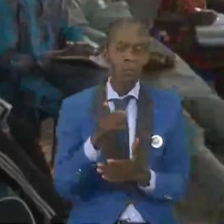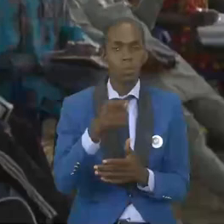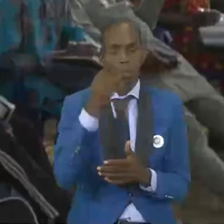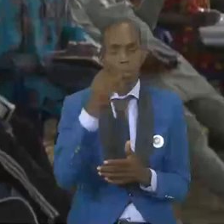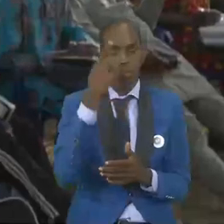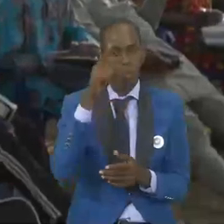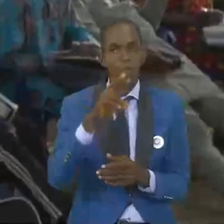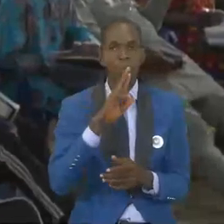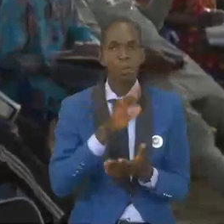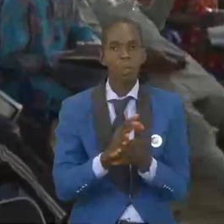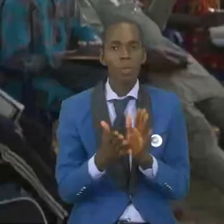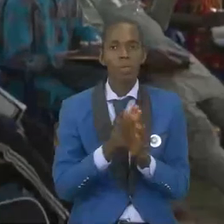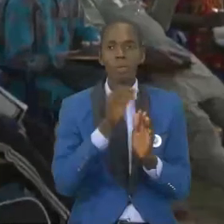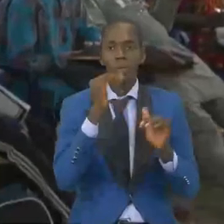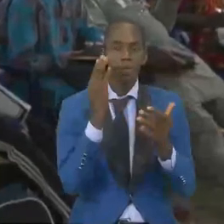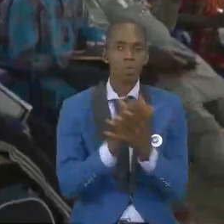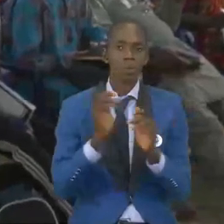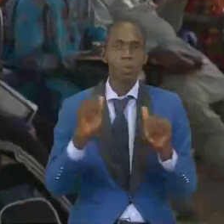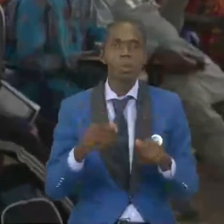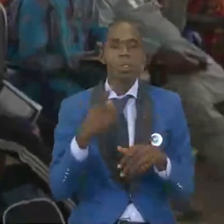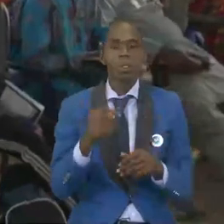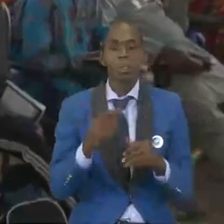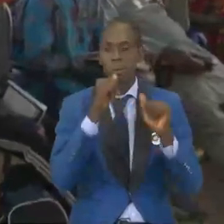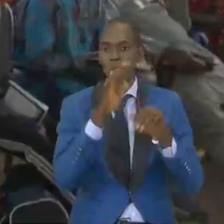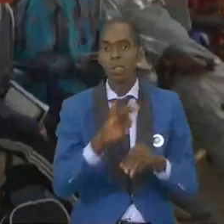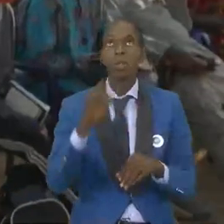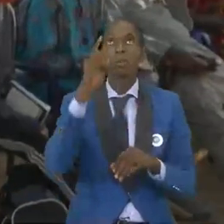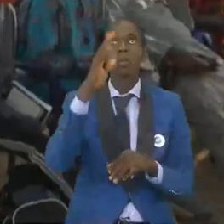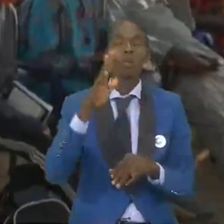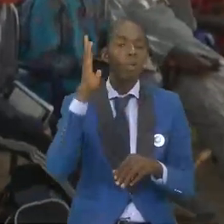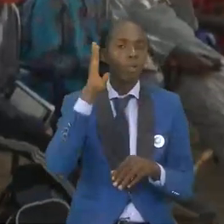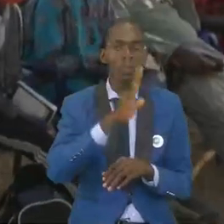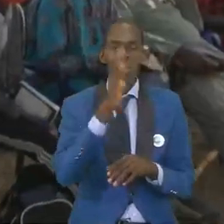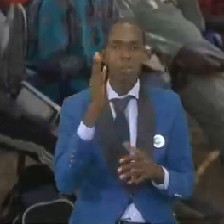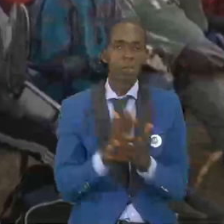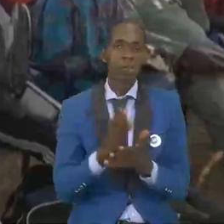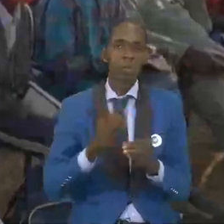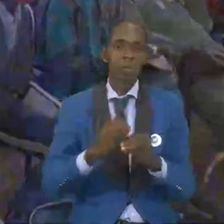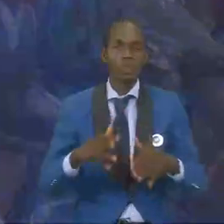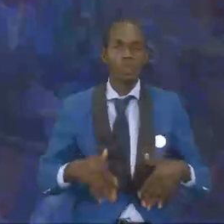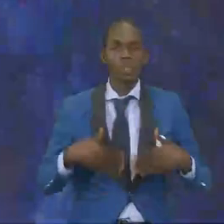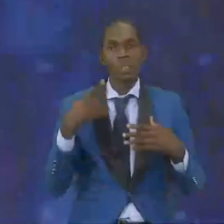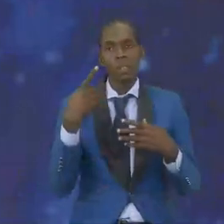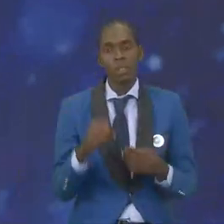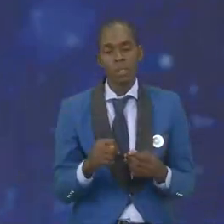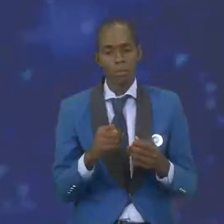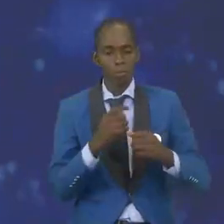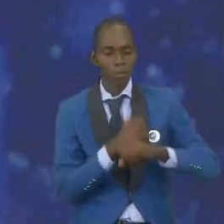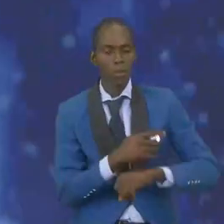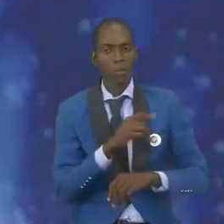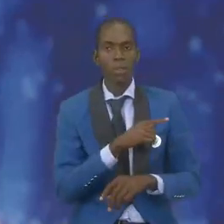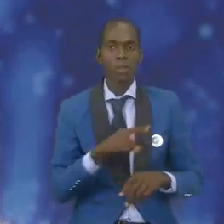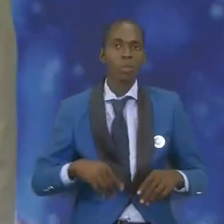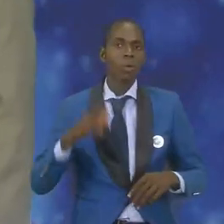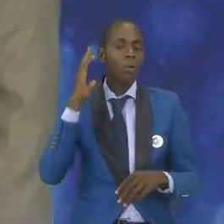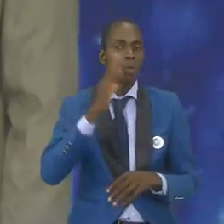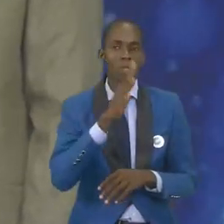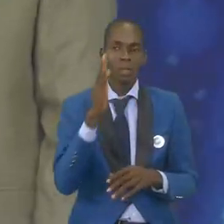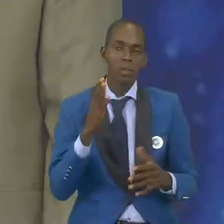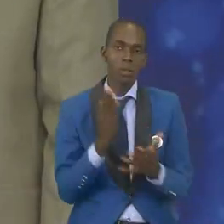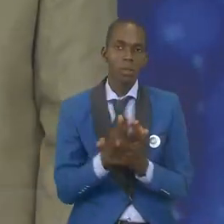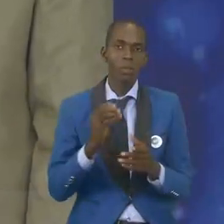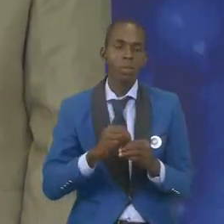rien ne pourra arrêter l'imparable. Les bontés de Dieu ne vont jamais cesser dans ta vie. La protection du